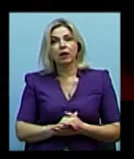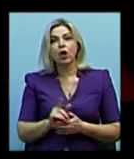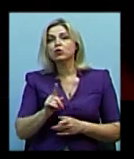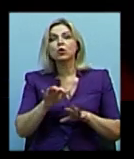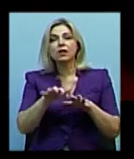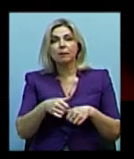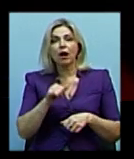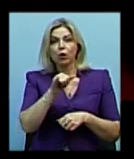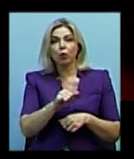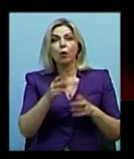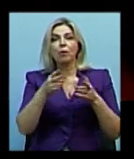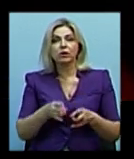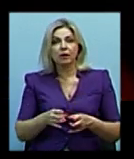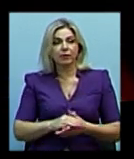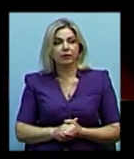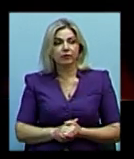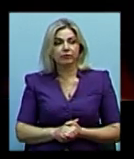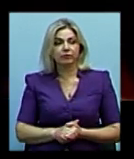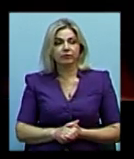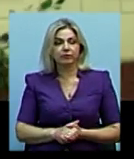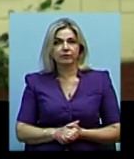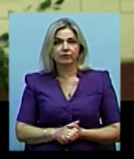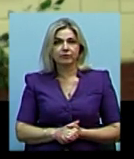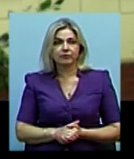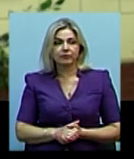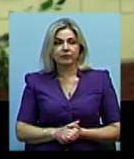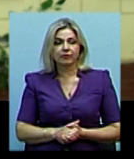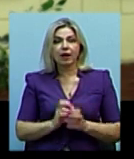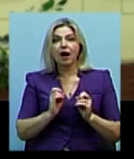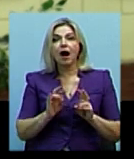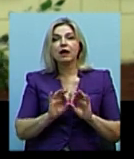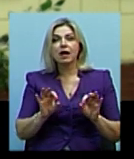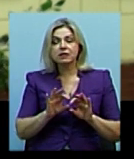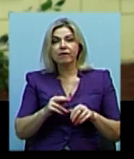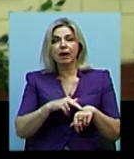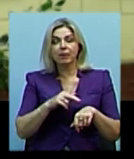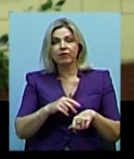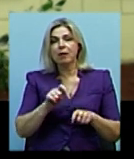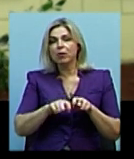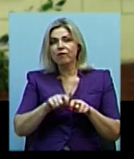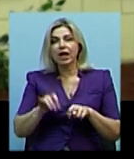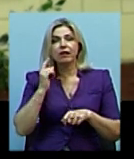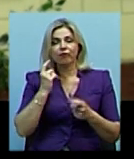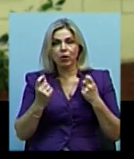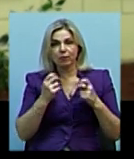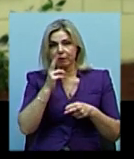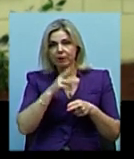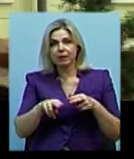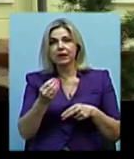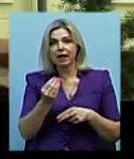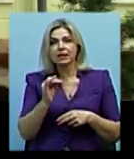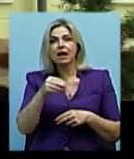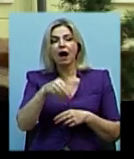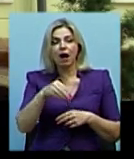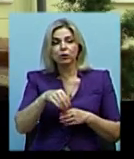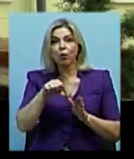потерпілого? Щось добре. Як розповів Віктор Прокудін, перевіряється інформація зникнення грошей з карток